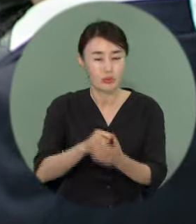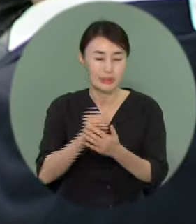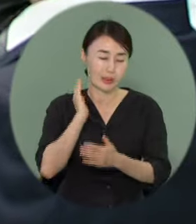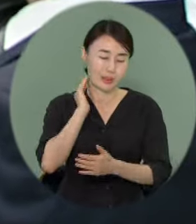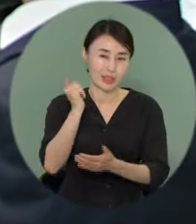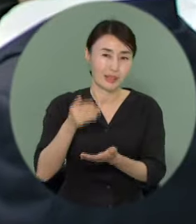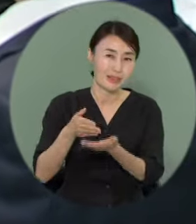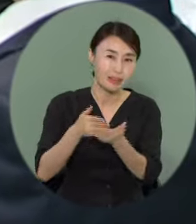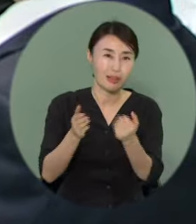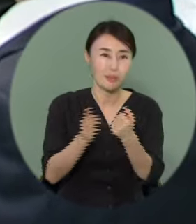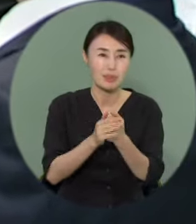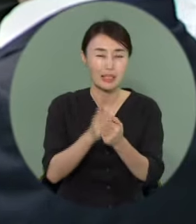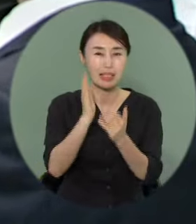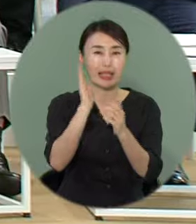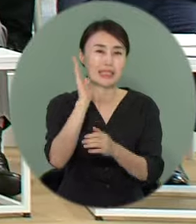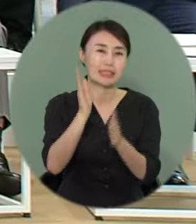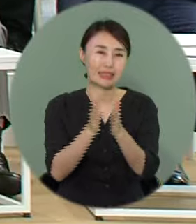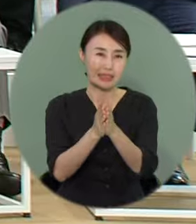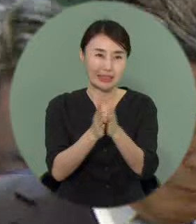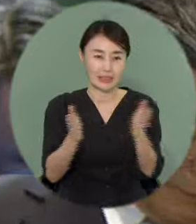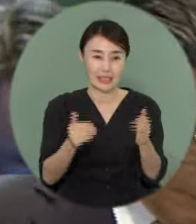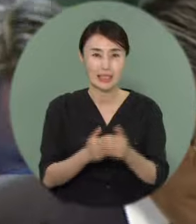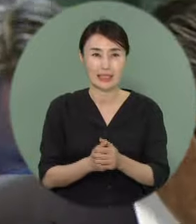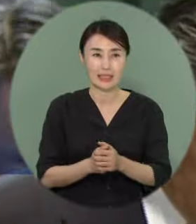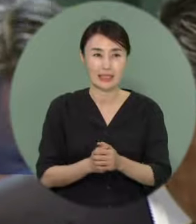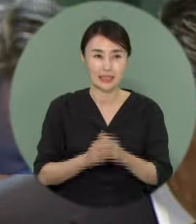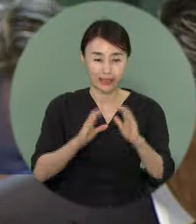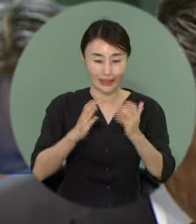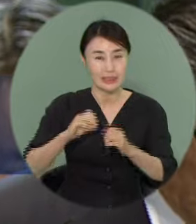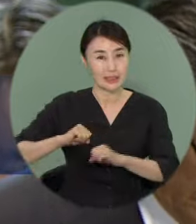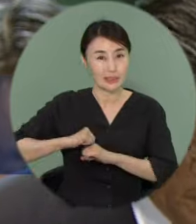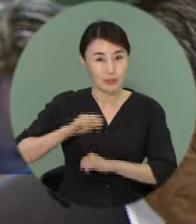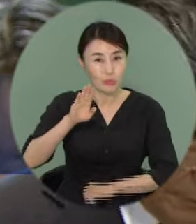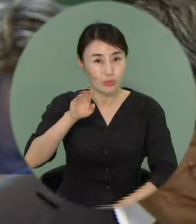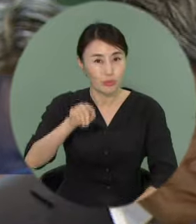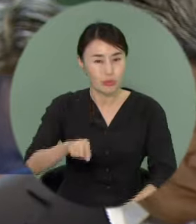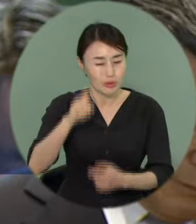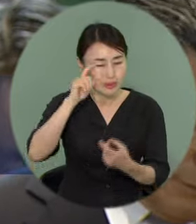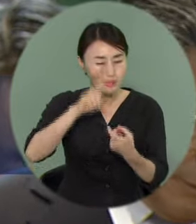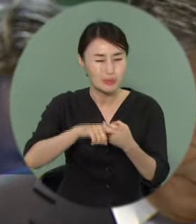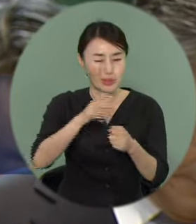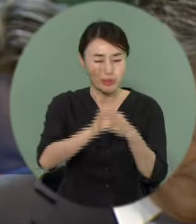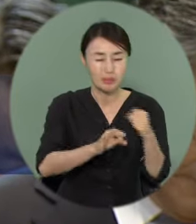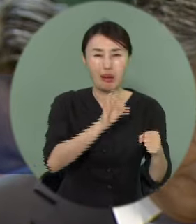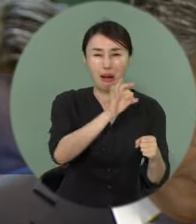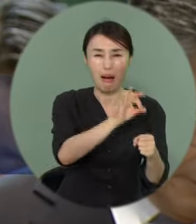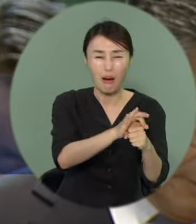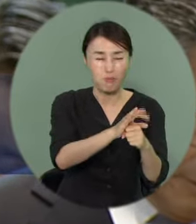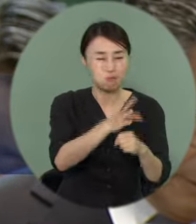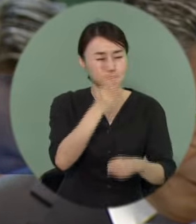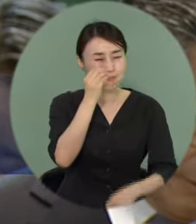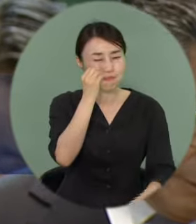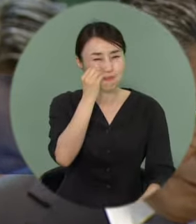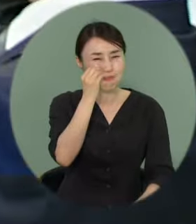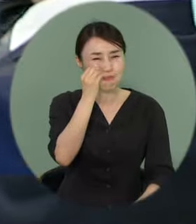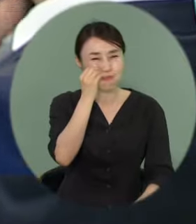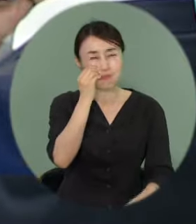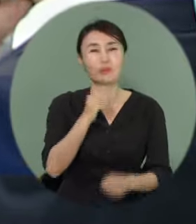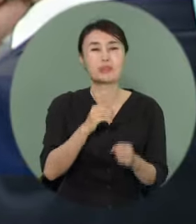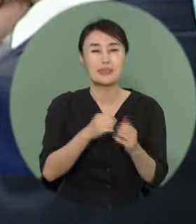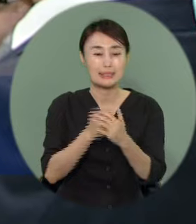제안하면서 이야기가 나왔습니다. 국방부의 관심 서울로 인해서 10년째 전혀 앞으로 진척이 안 되고